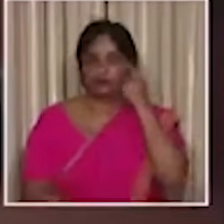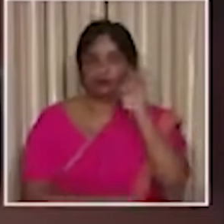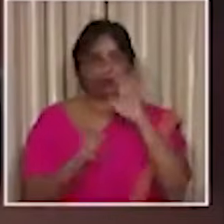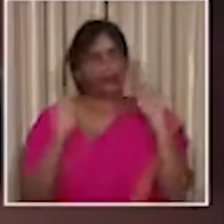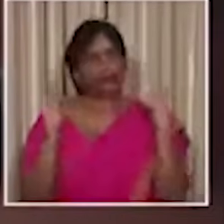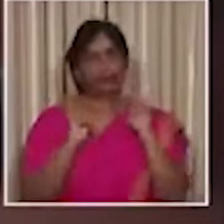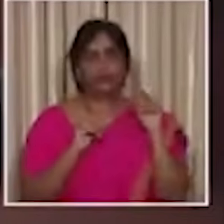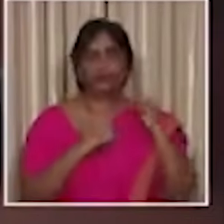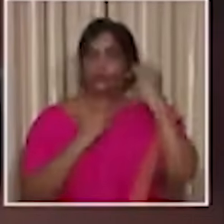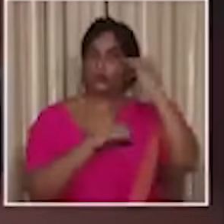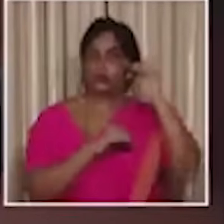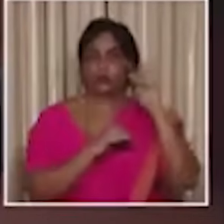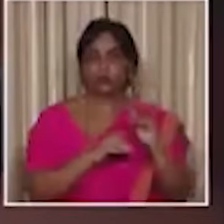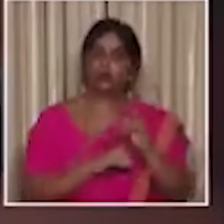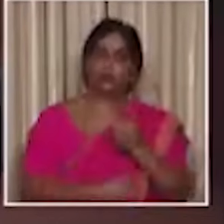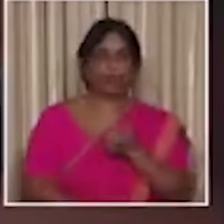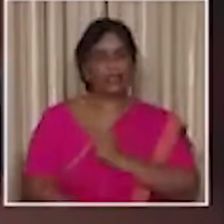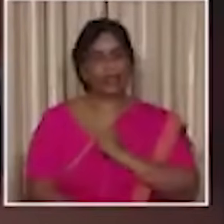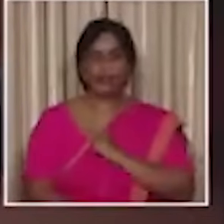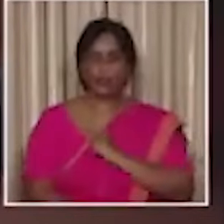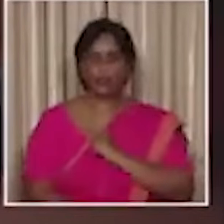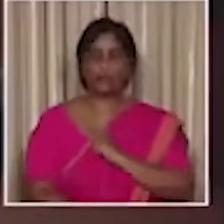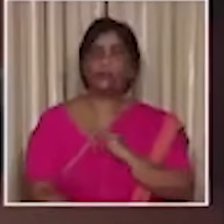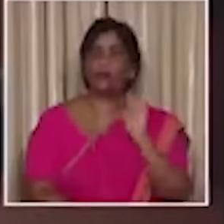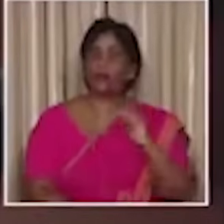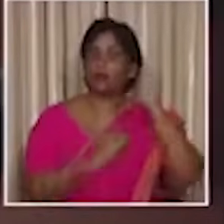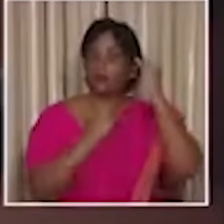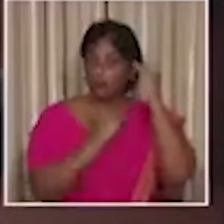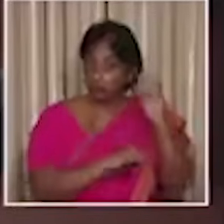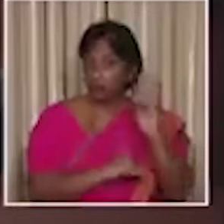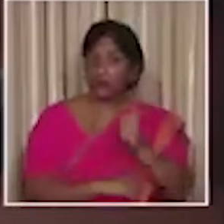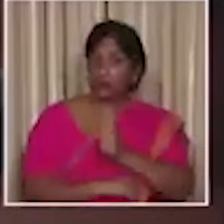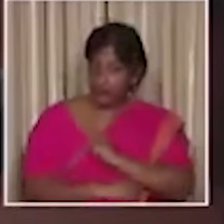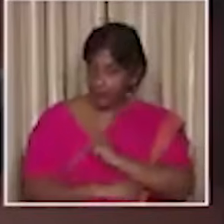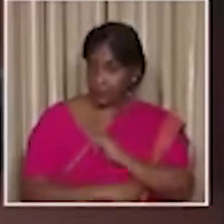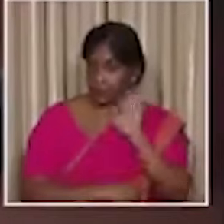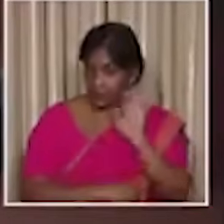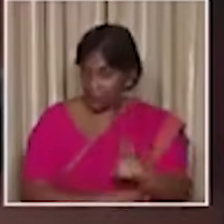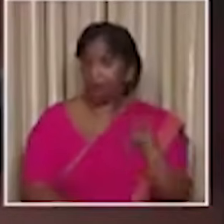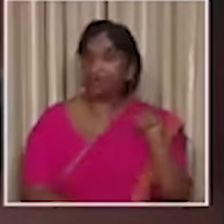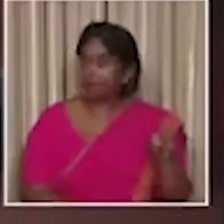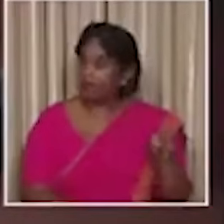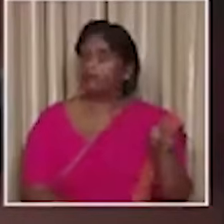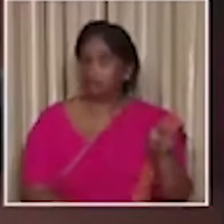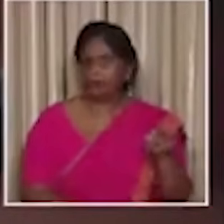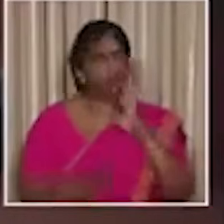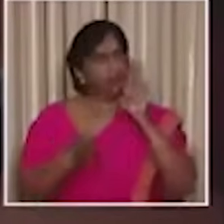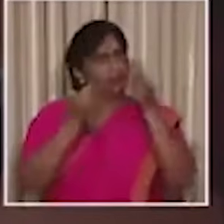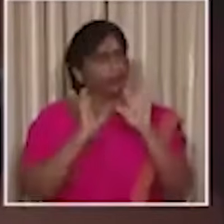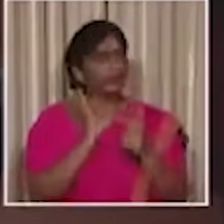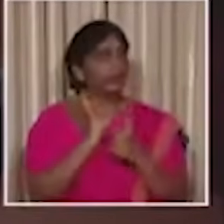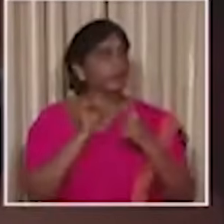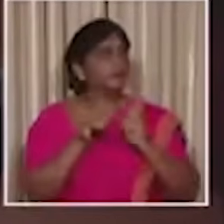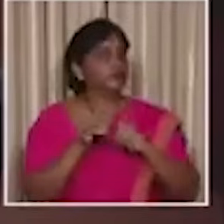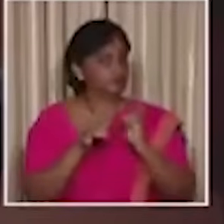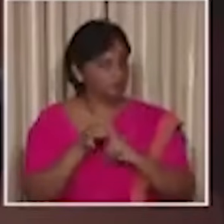මේක අපනයන කිරීම සඳහා පක්ෂපාතී කියලා. හැබැයි අපනයන කිරීම සඳහා පක්ෂපාතී නම් අපි ඒ සඳහා විධිමත් ටෙන්ඩර්